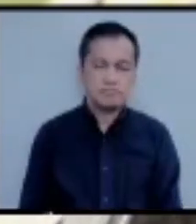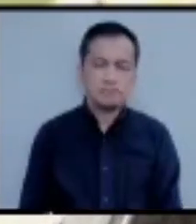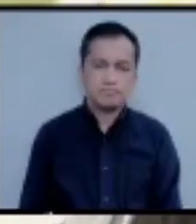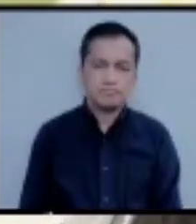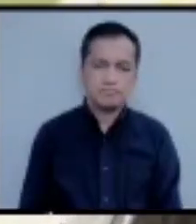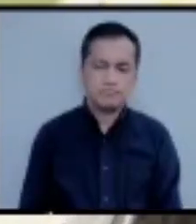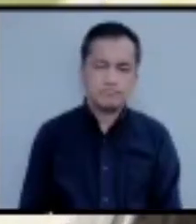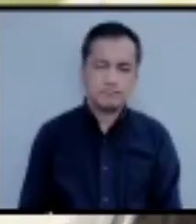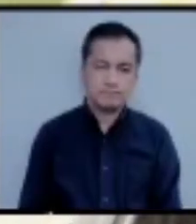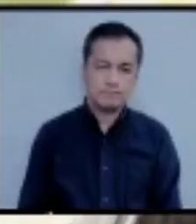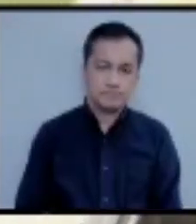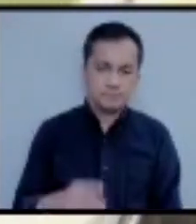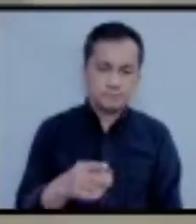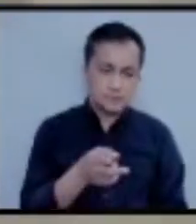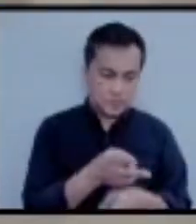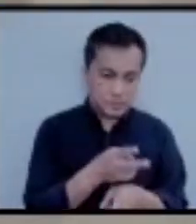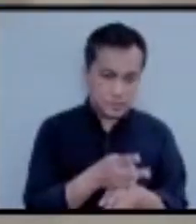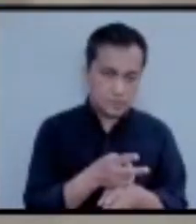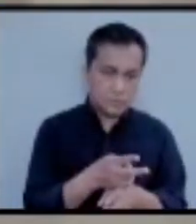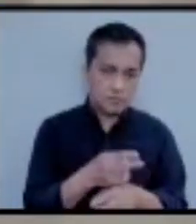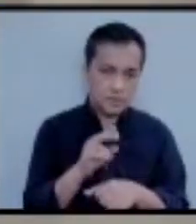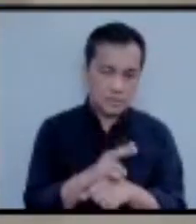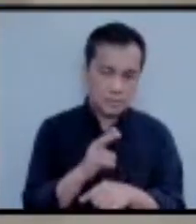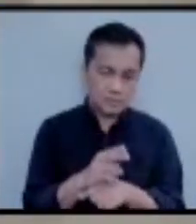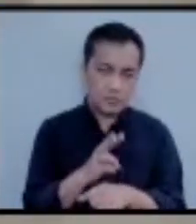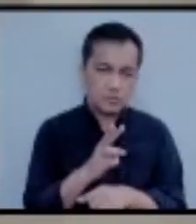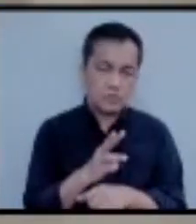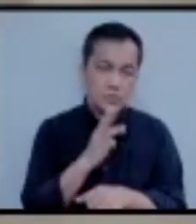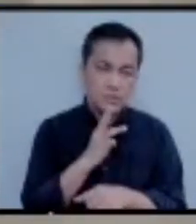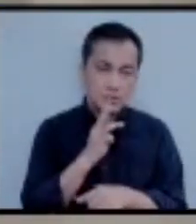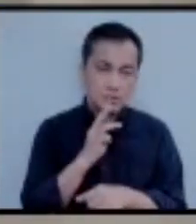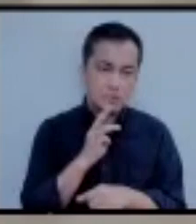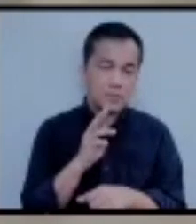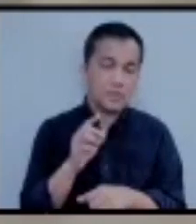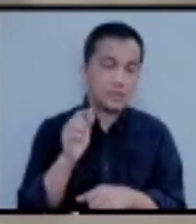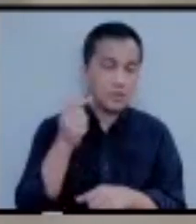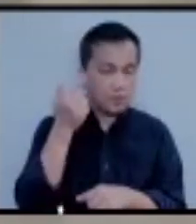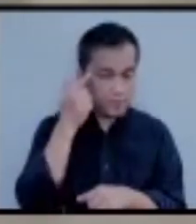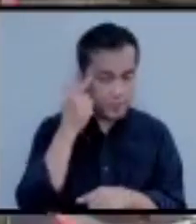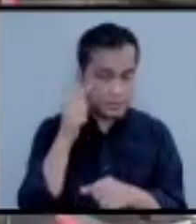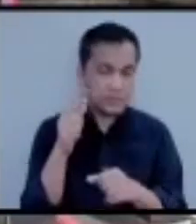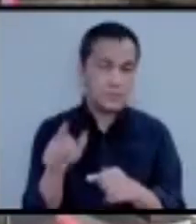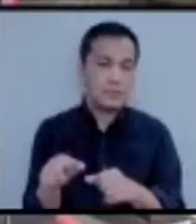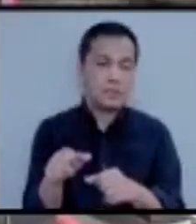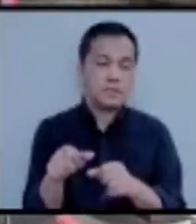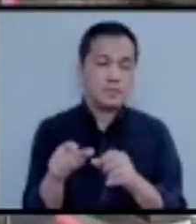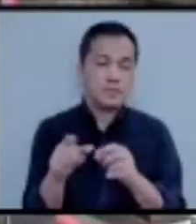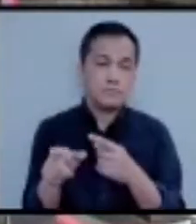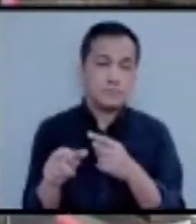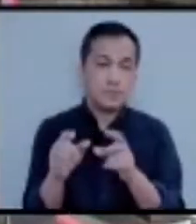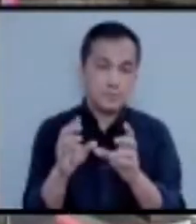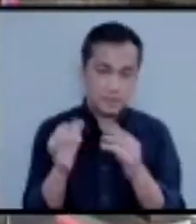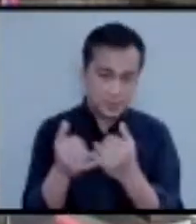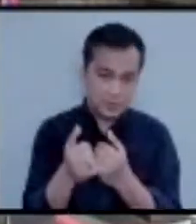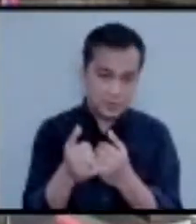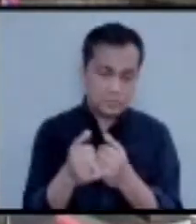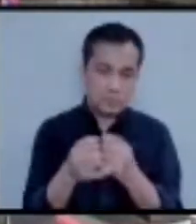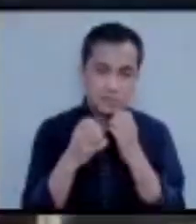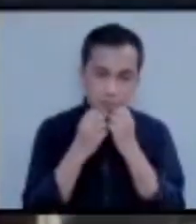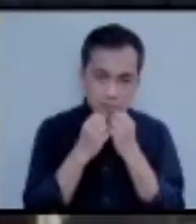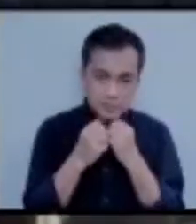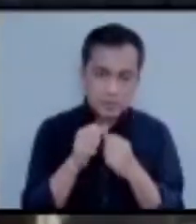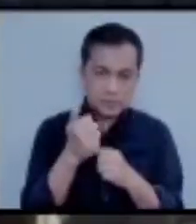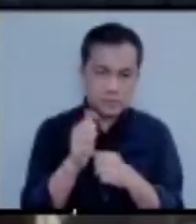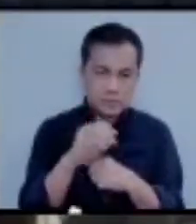konsumo ng tubig ng mga ahensya ng gobyerno na pinababawasan ng 10% ang konsumo. Sarado na muna ang mga